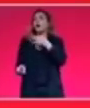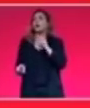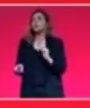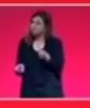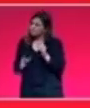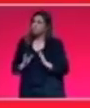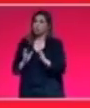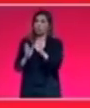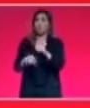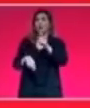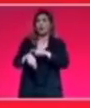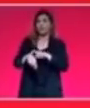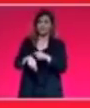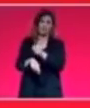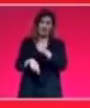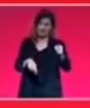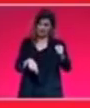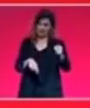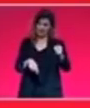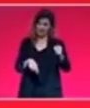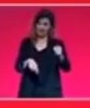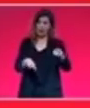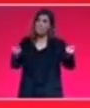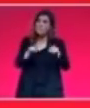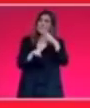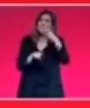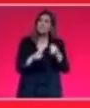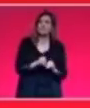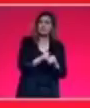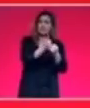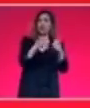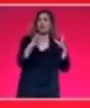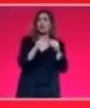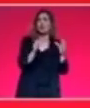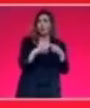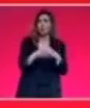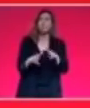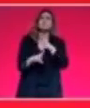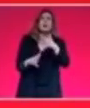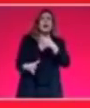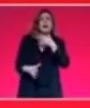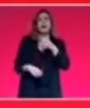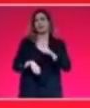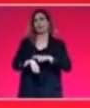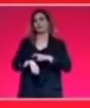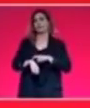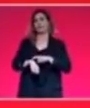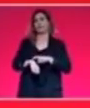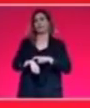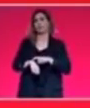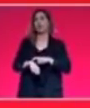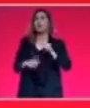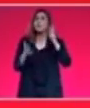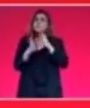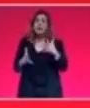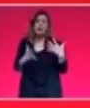η προοδευτική και αριστερή συμπόρευση με το ΣΥΡΙΖΑ και τις προοδευτικές δυνάμεις είναι η μεγάλη ανάγκη της εποχής μας. Είναι η μεγάλη